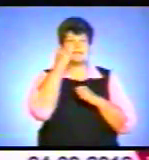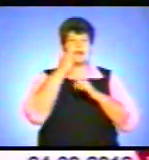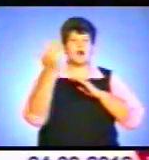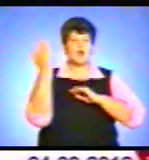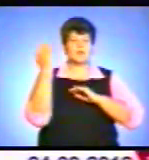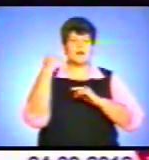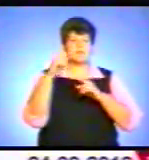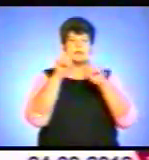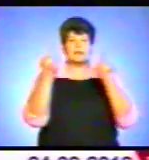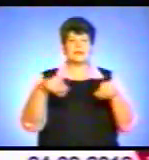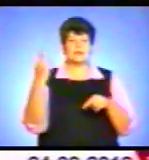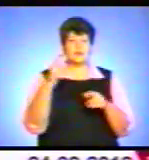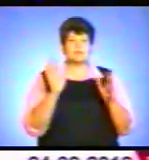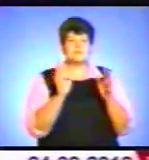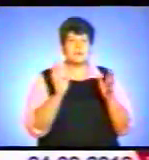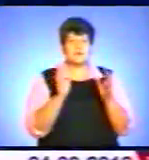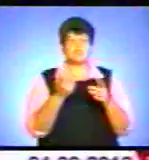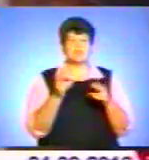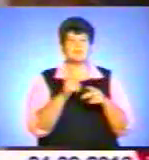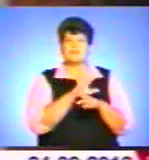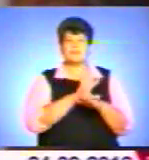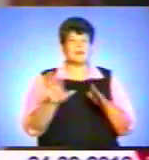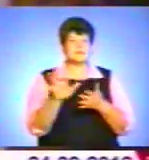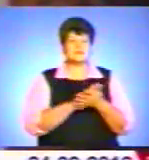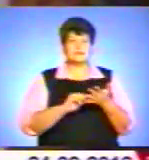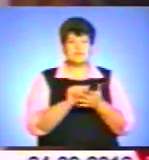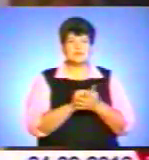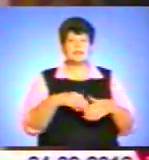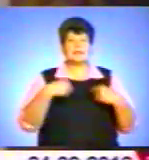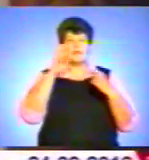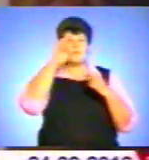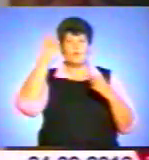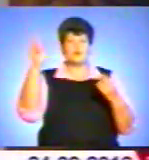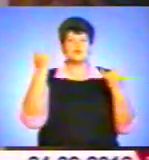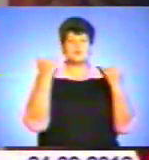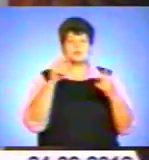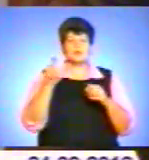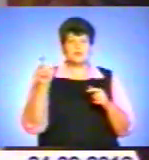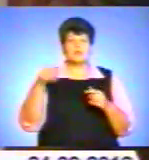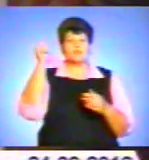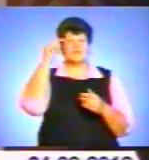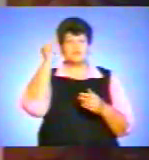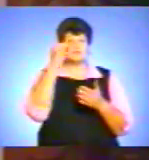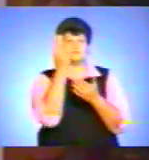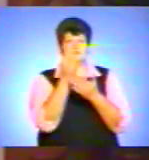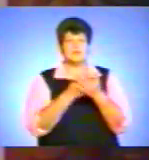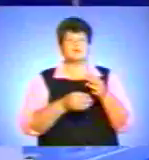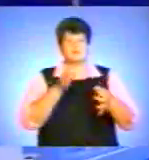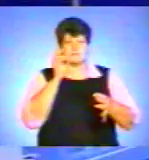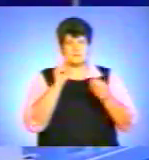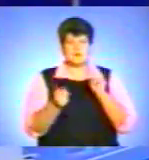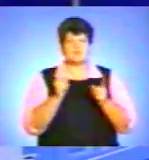ікон, збережених від їх знищення. Дай Бог, щоб сучасні іконописці вчилися писати справжні ікони.